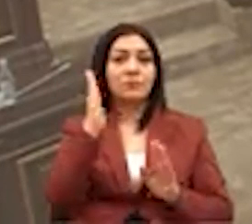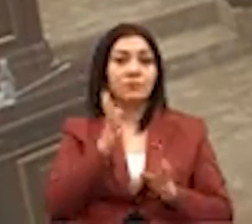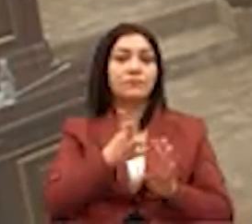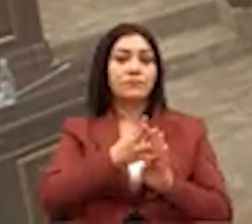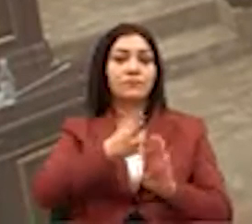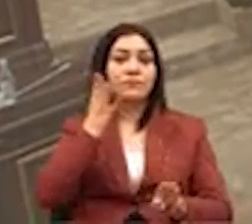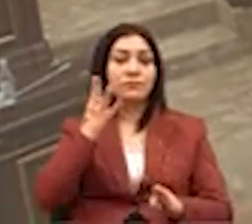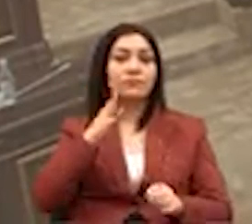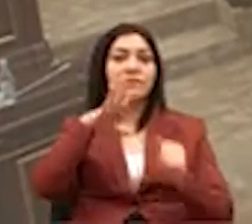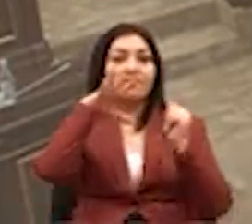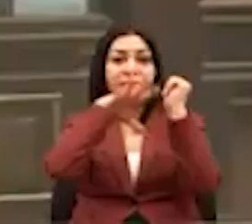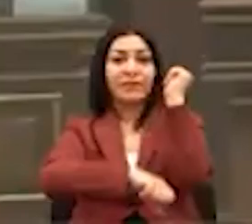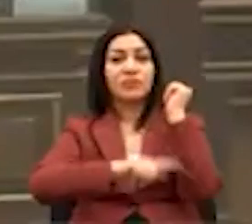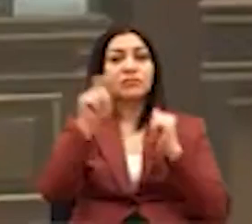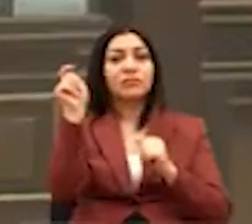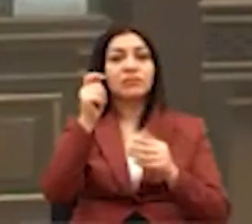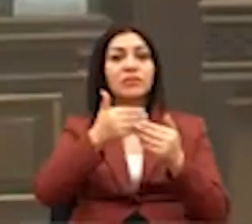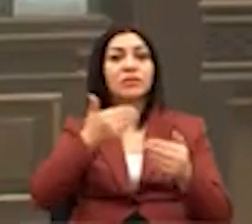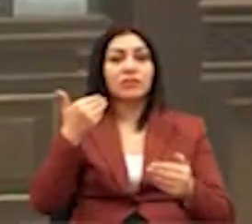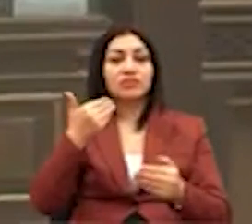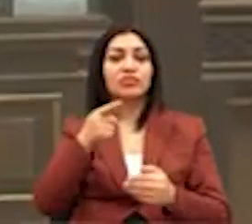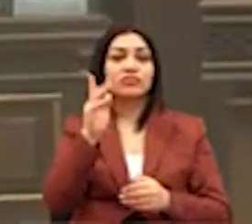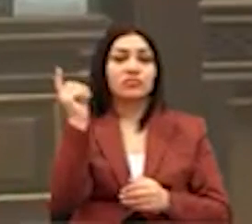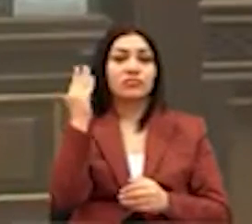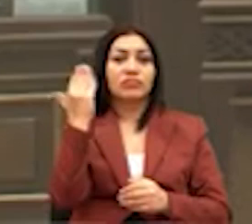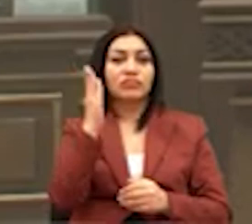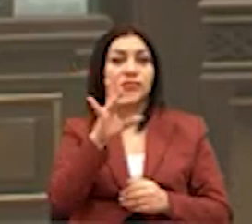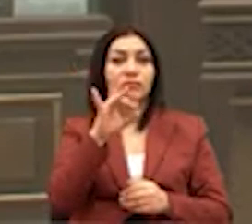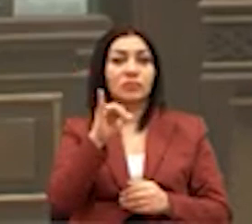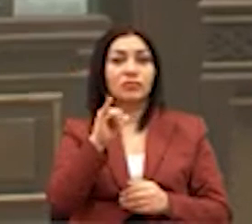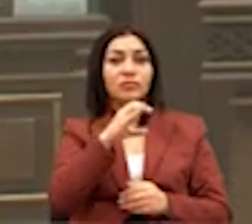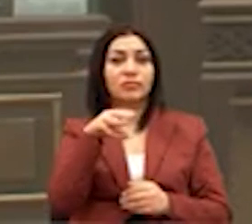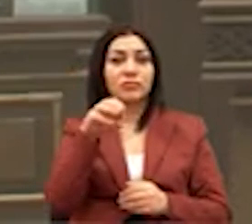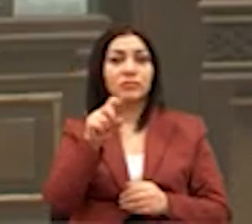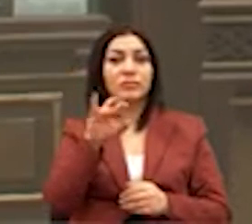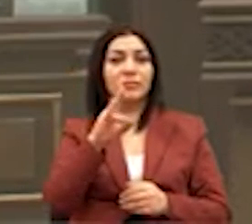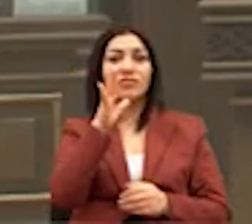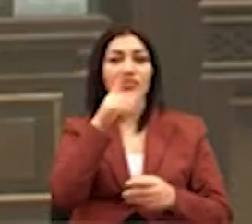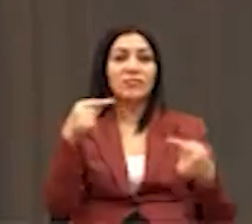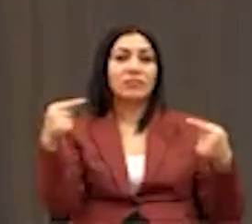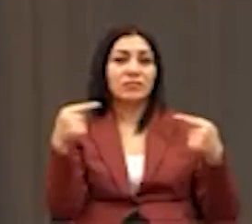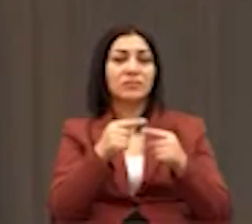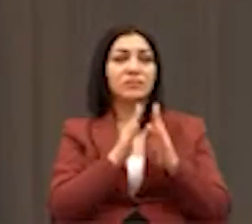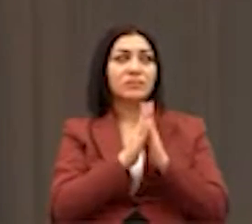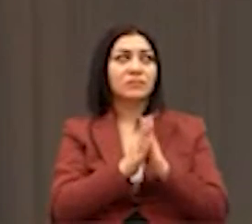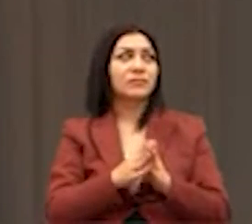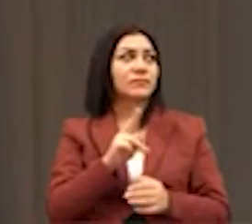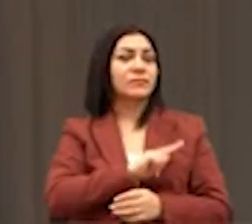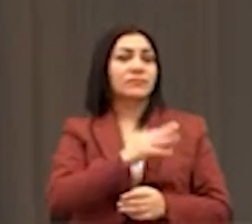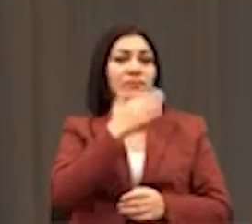հերթով, հետո վերջում ընդմիջումից առաջ դուք խոսեք։ Խնդրեմ, պարոն Ռուստամյան, բայց ժամանակի մեջ մտեք էլ։ Սիրելի